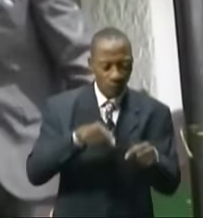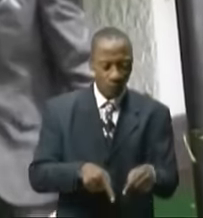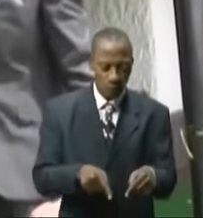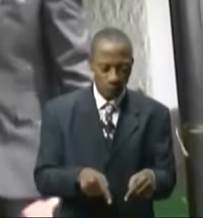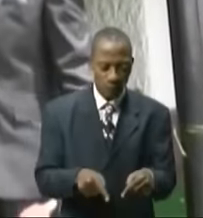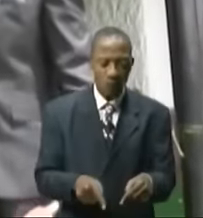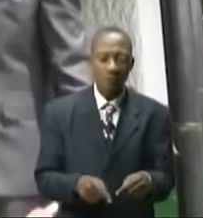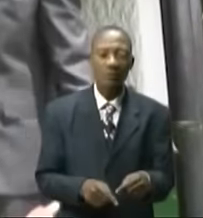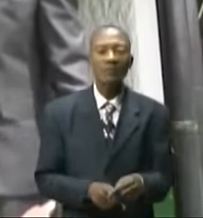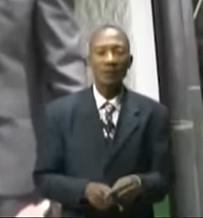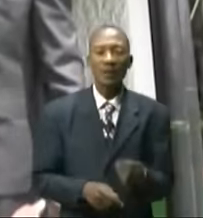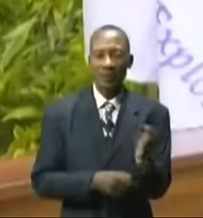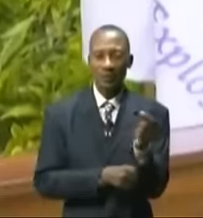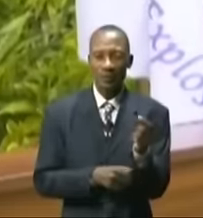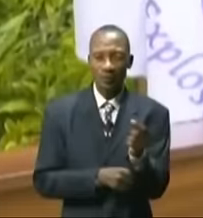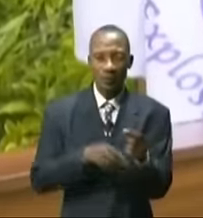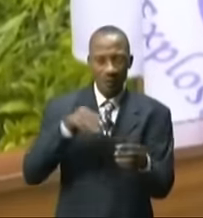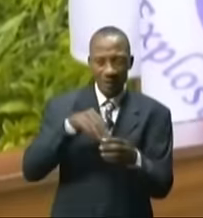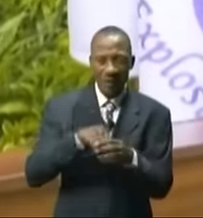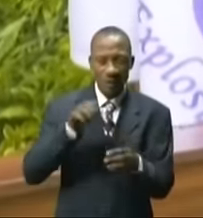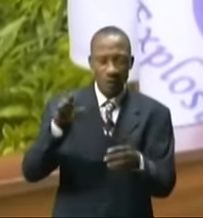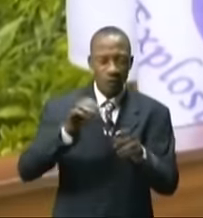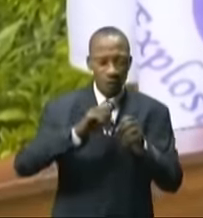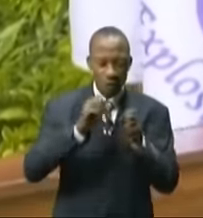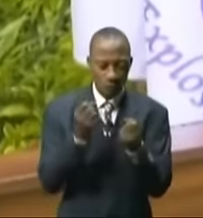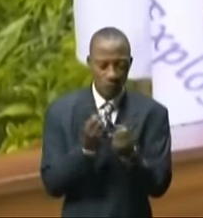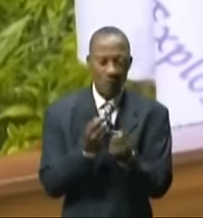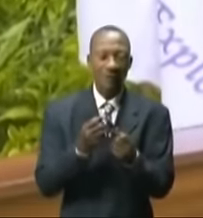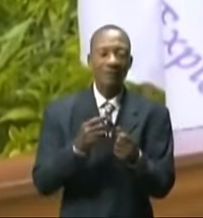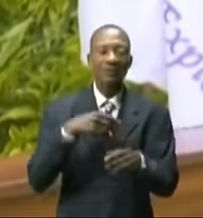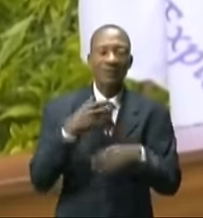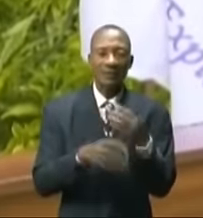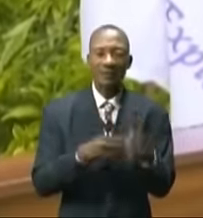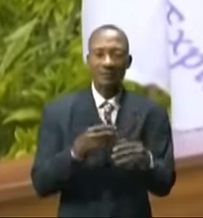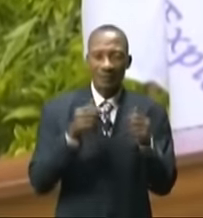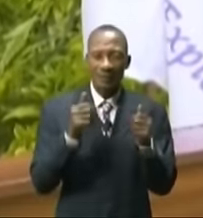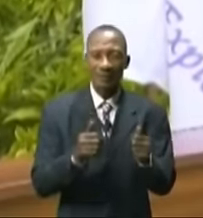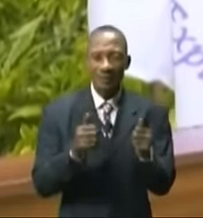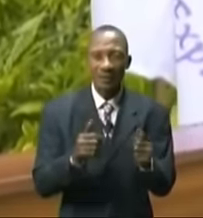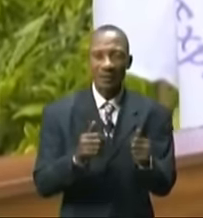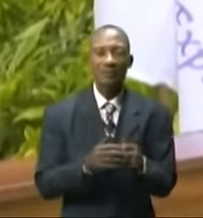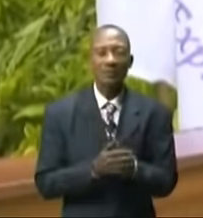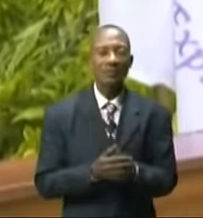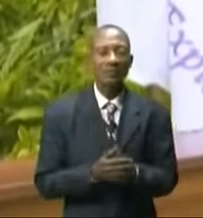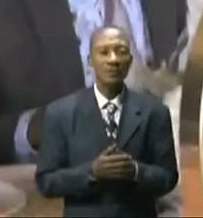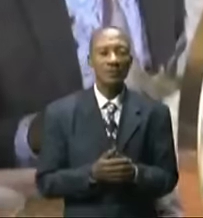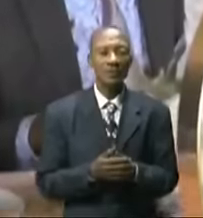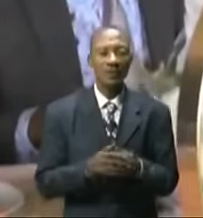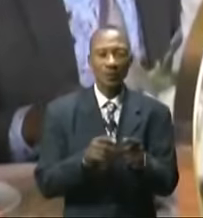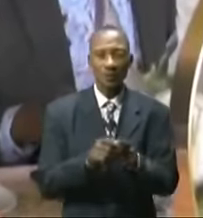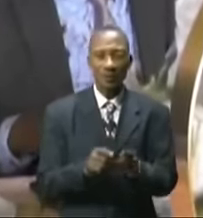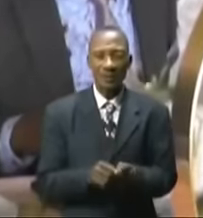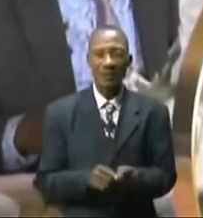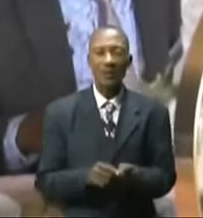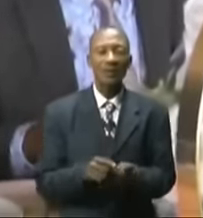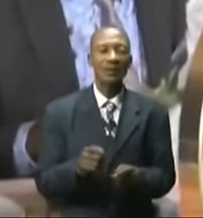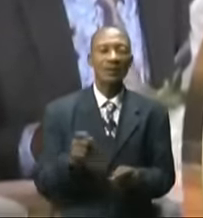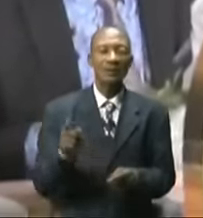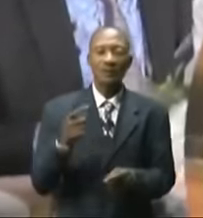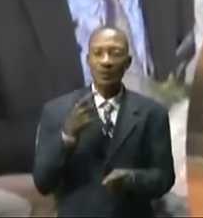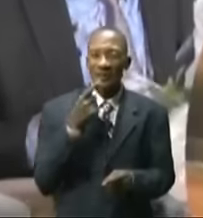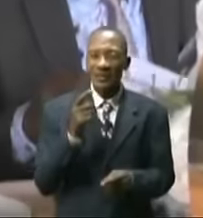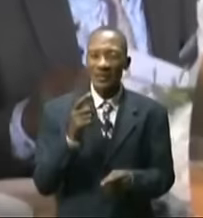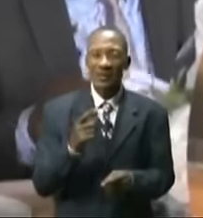établissement public, assurant son bon fonctionnement, une occasion pour lui de remettre à la surface la mission que s'assigne cet